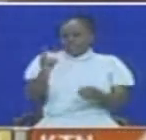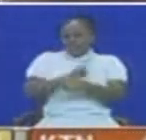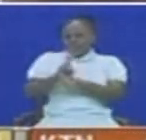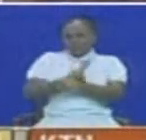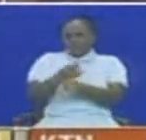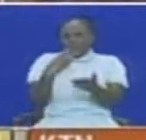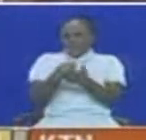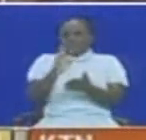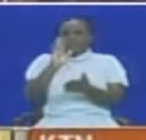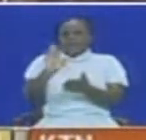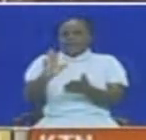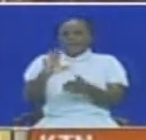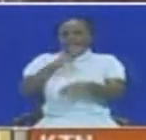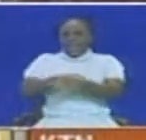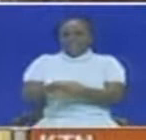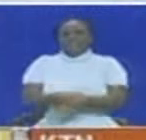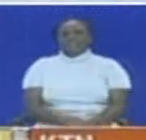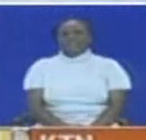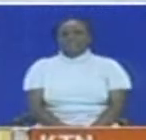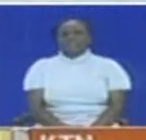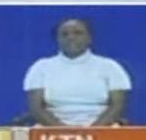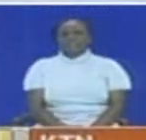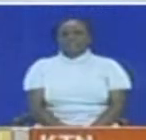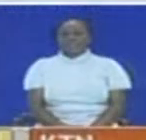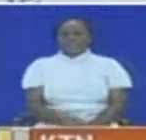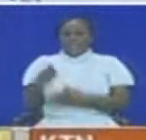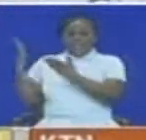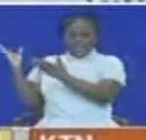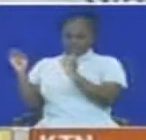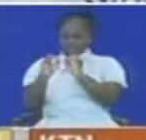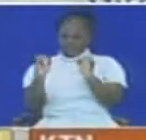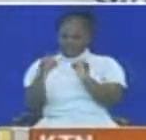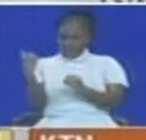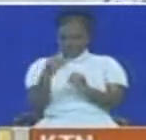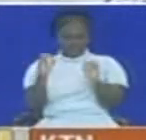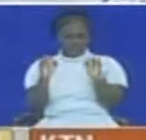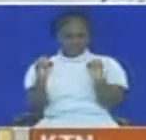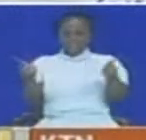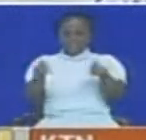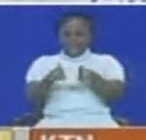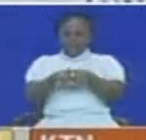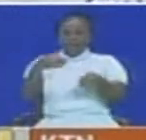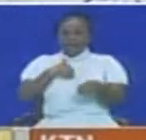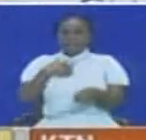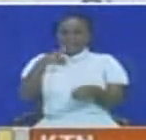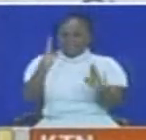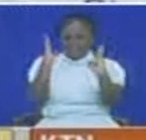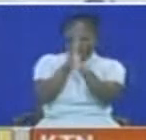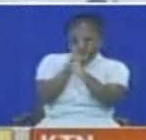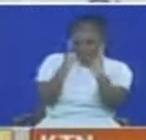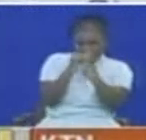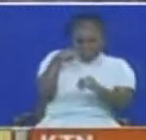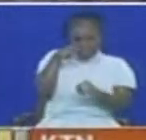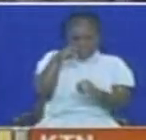tatu wanazozipata kwa siku. Na si hapo tu, hapa ndipo wanapojificha huku wakiziba